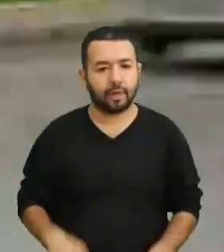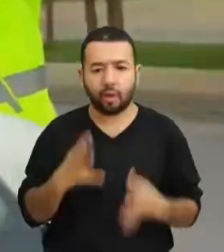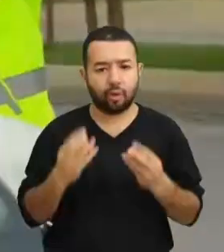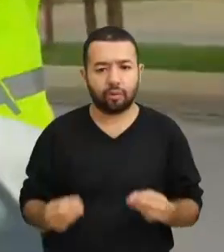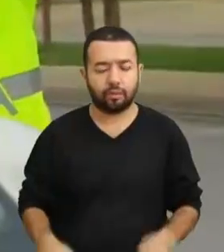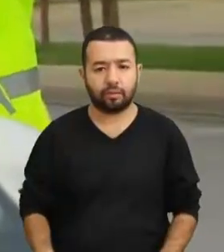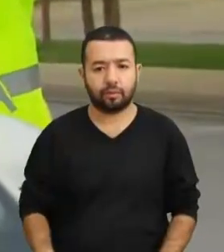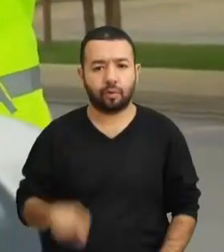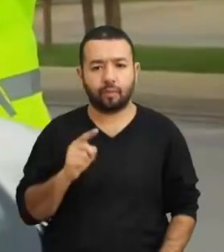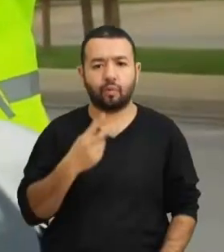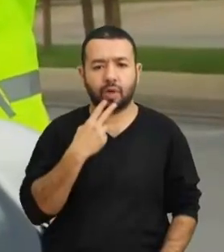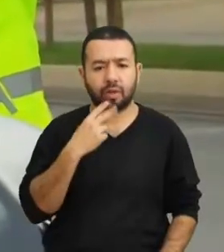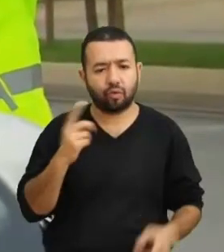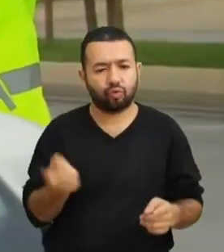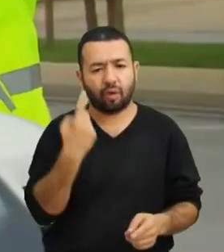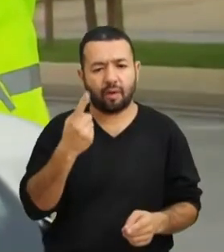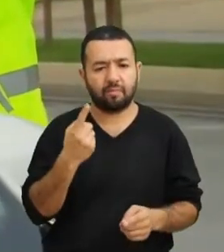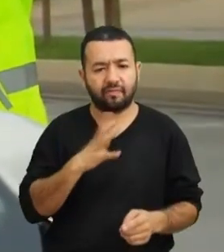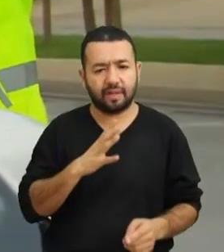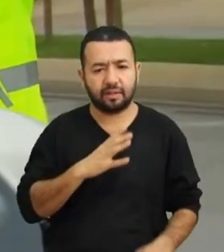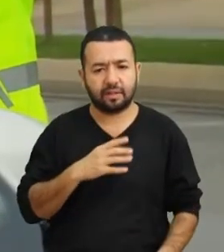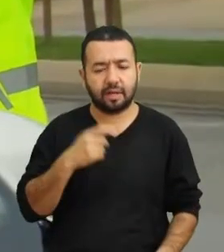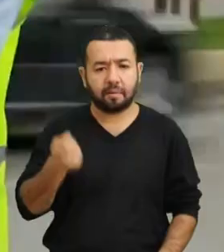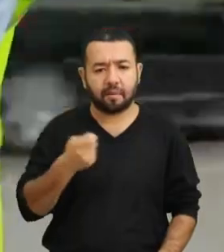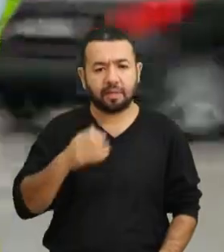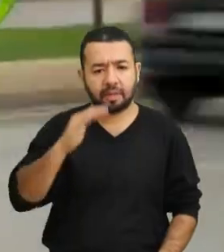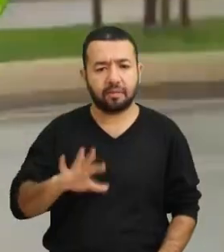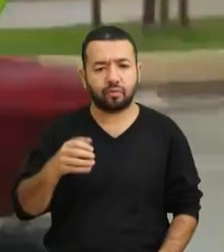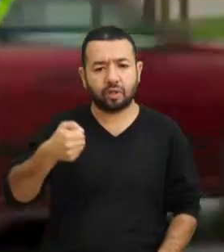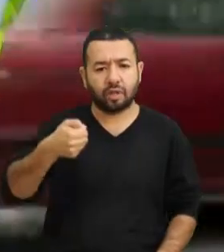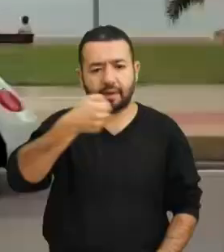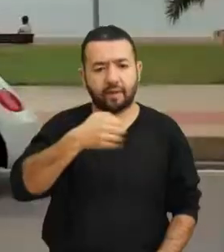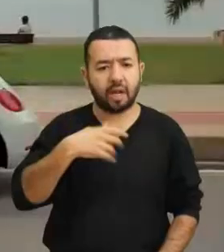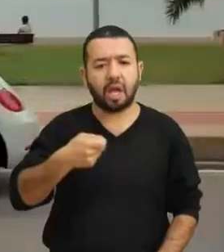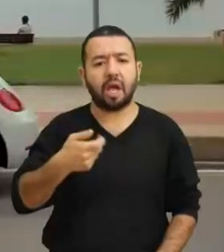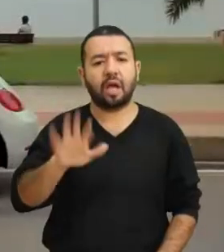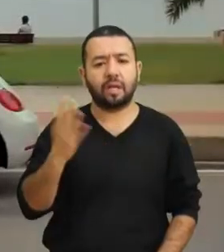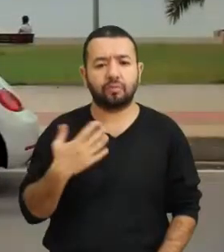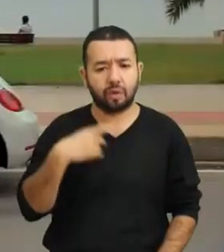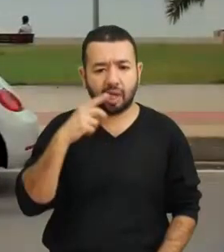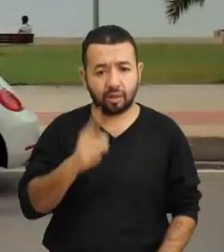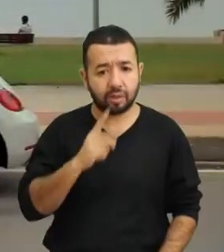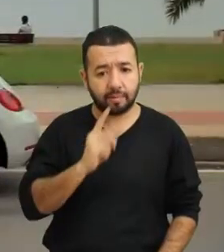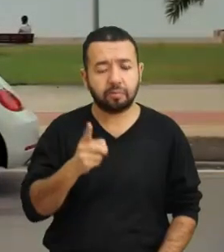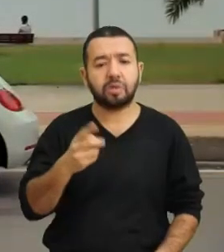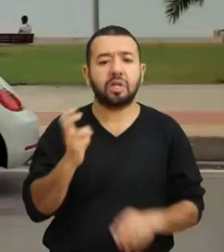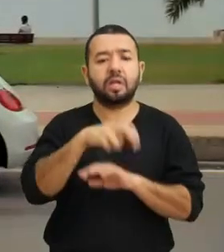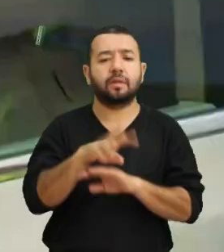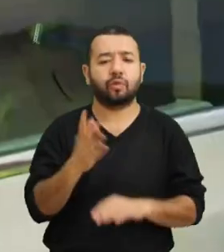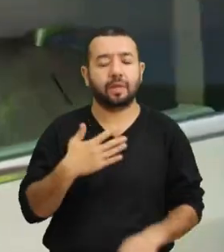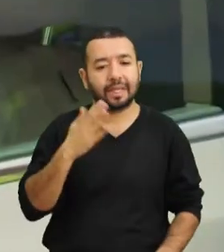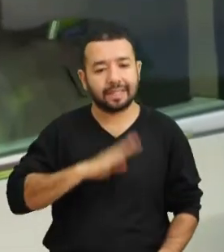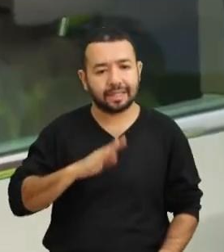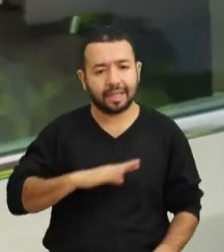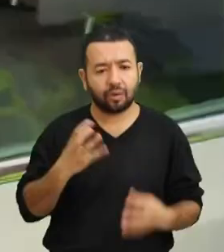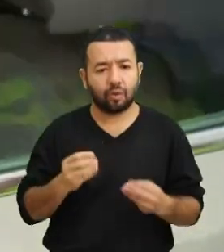oluyor? Bu kadın tuhaf davranıyor. Pencereye çantasını yasladı ve pencereyi açmıyor. Tüm uyarılarıma rağmen araçtan aşağı inmiyor. Sakin